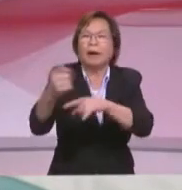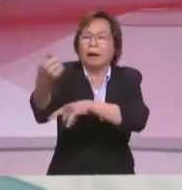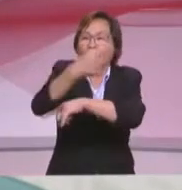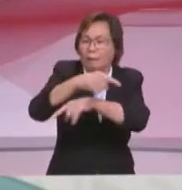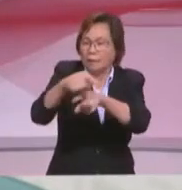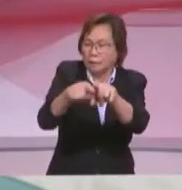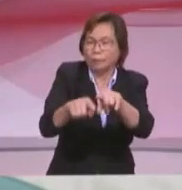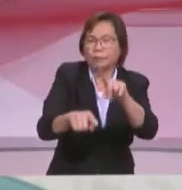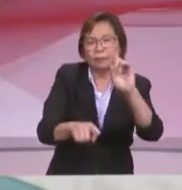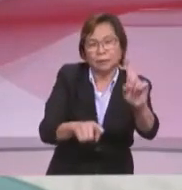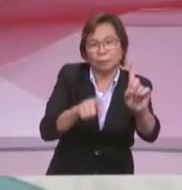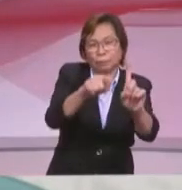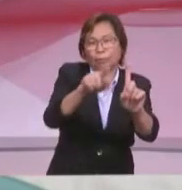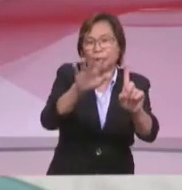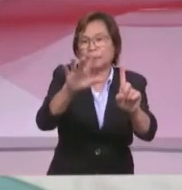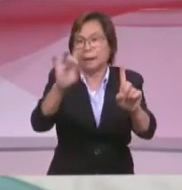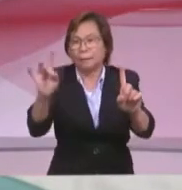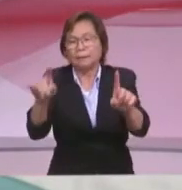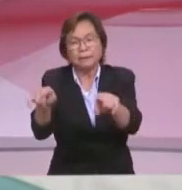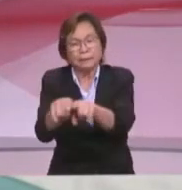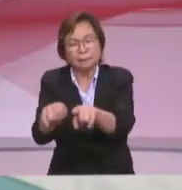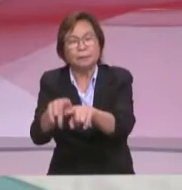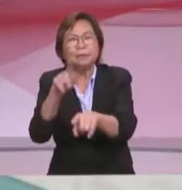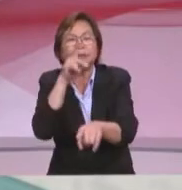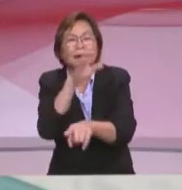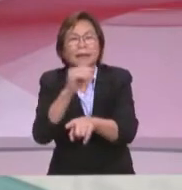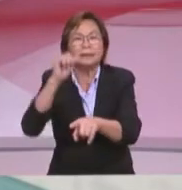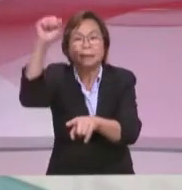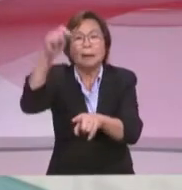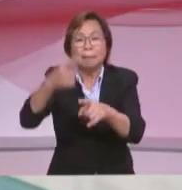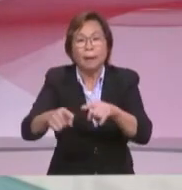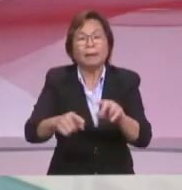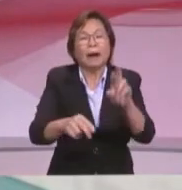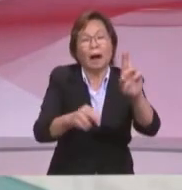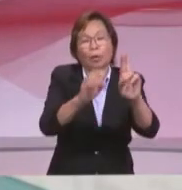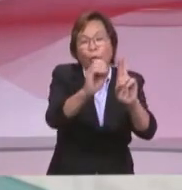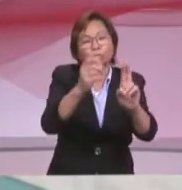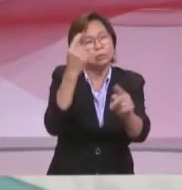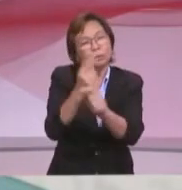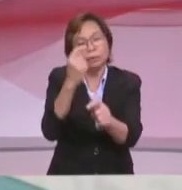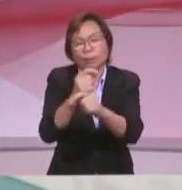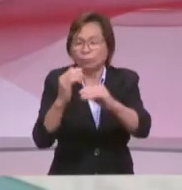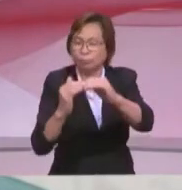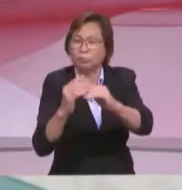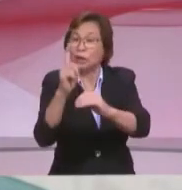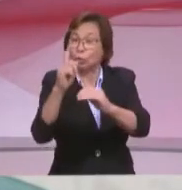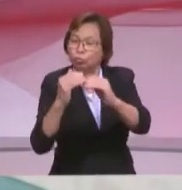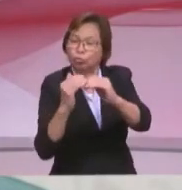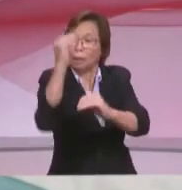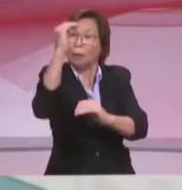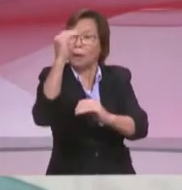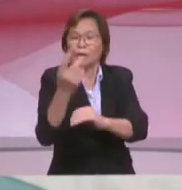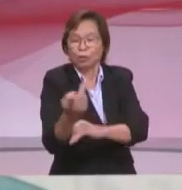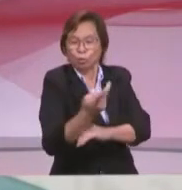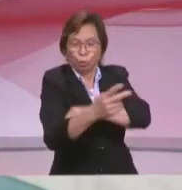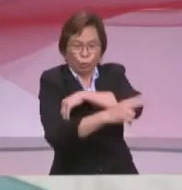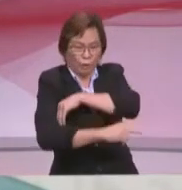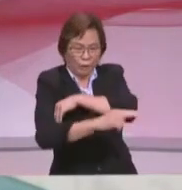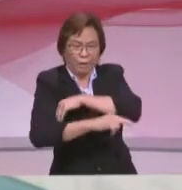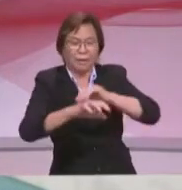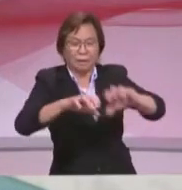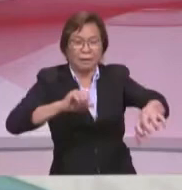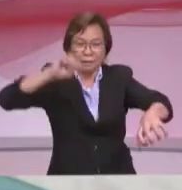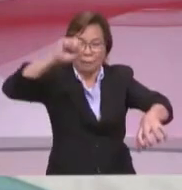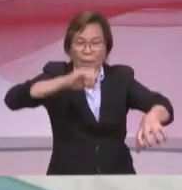iaitu 1.58. Namun begitu, nilai ini masih kekal melebihi 1 bagi kedua-dua negeri